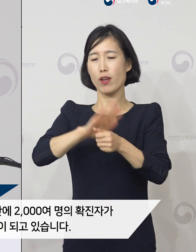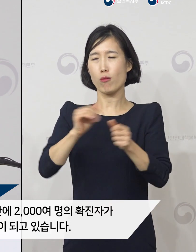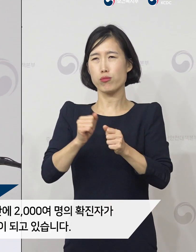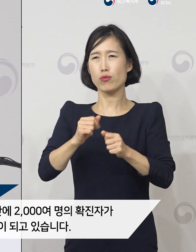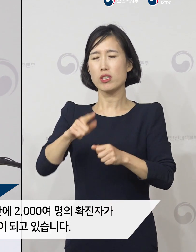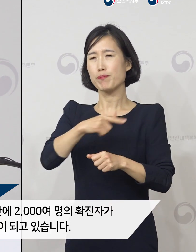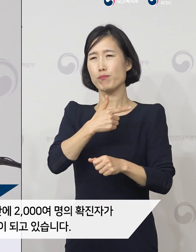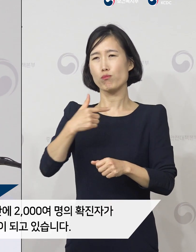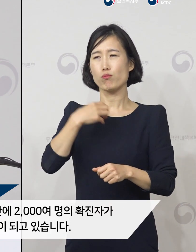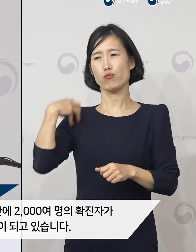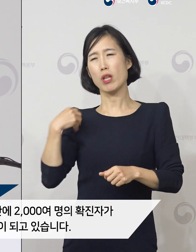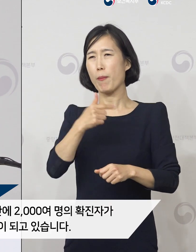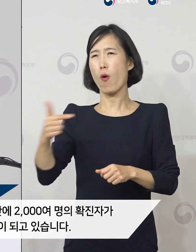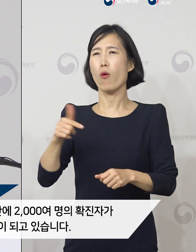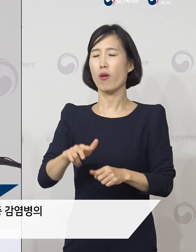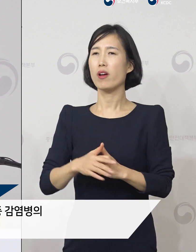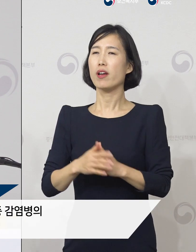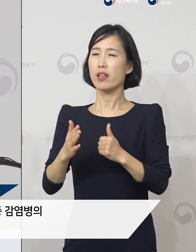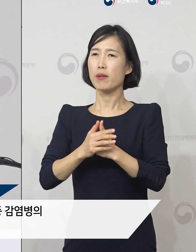되고 있습니다.